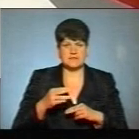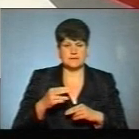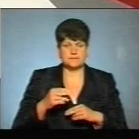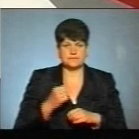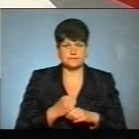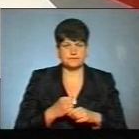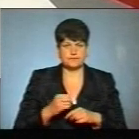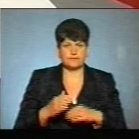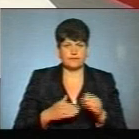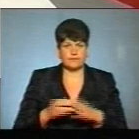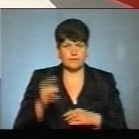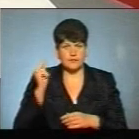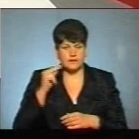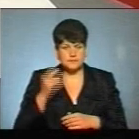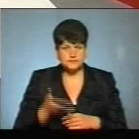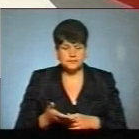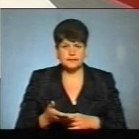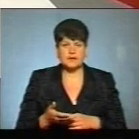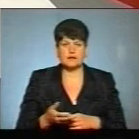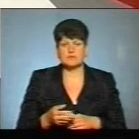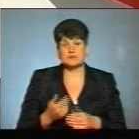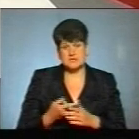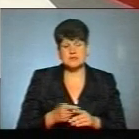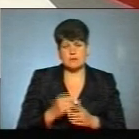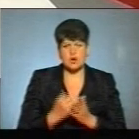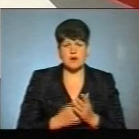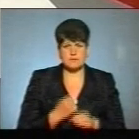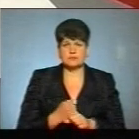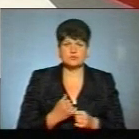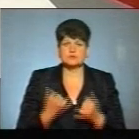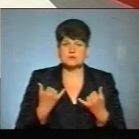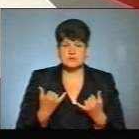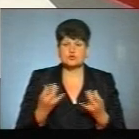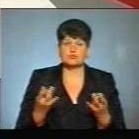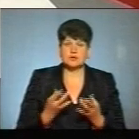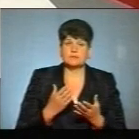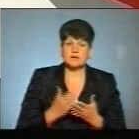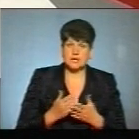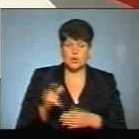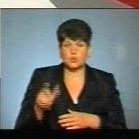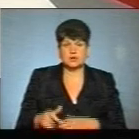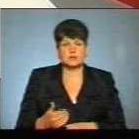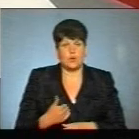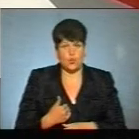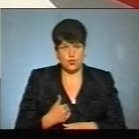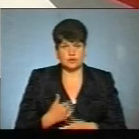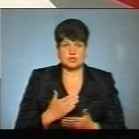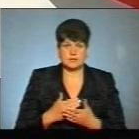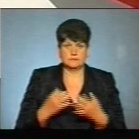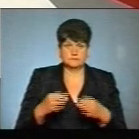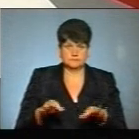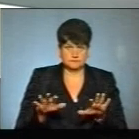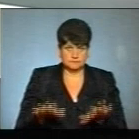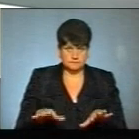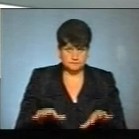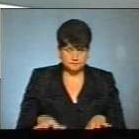стосується перекваліфікації, ці програми, вони продовжують діяти, якщо є потреба і людина хоче, і є вакансії такі,